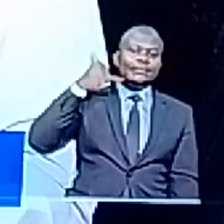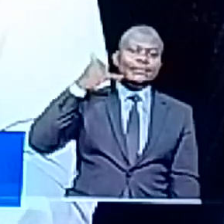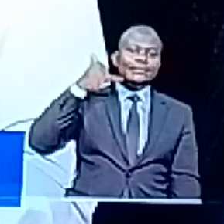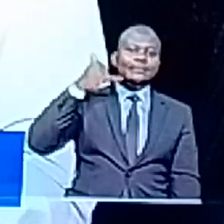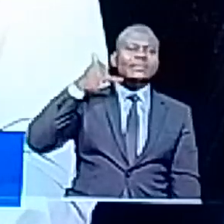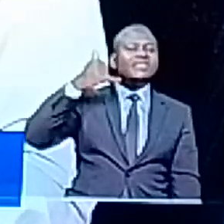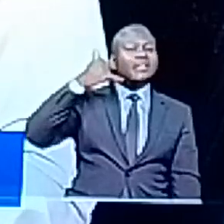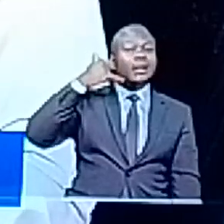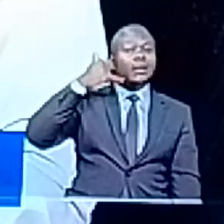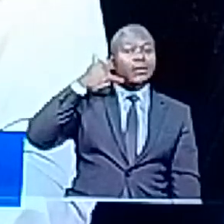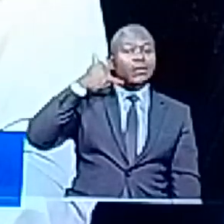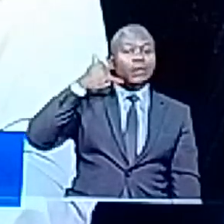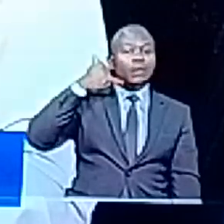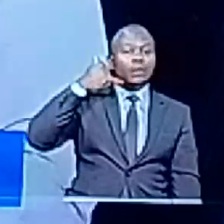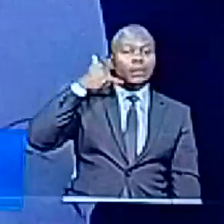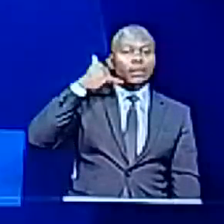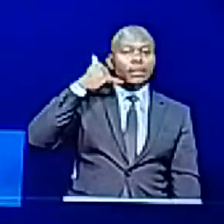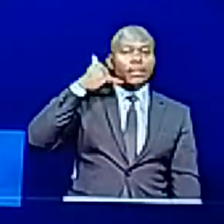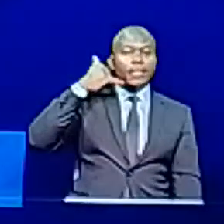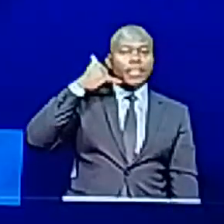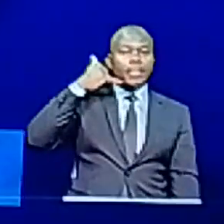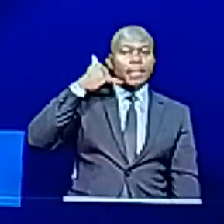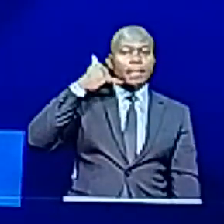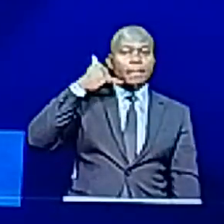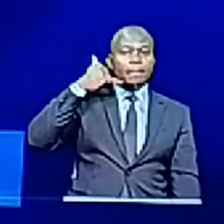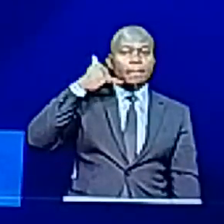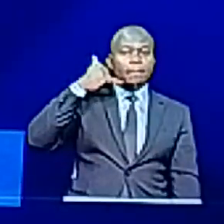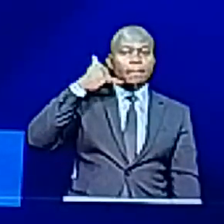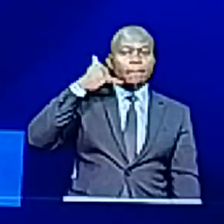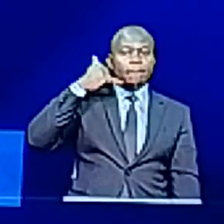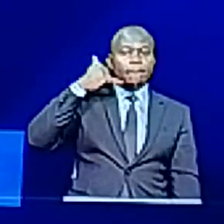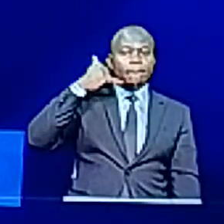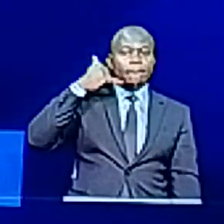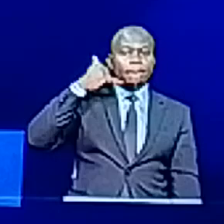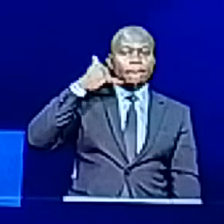alo alo alo yego turakumva